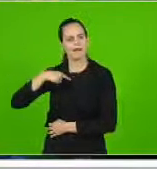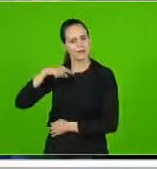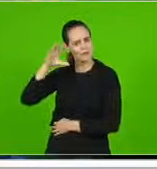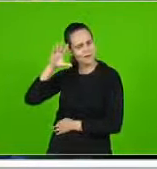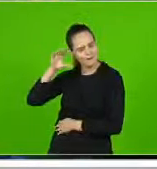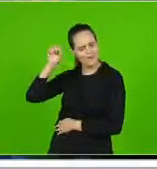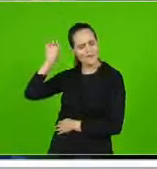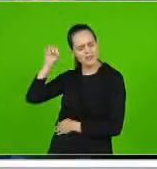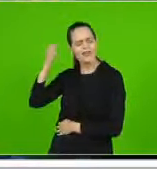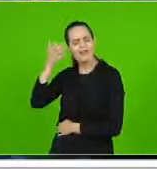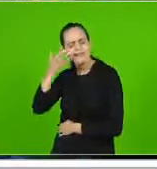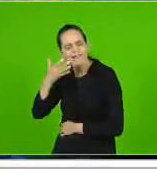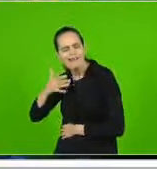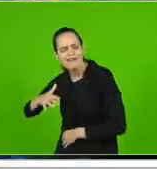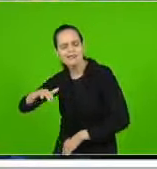Иерусалим.